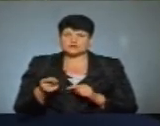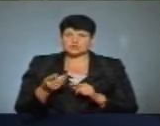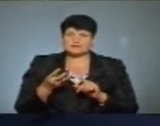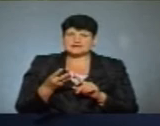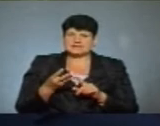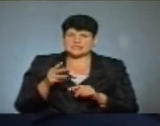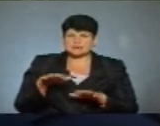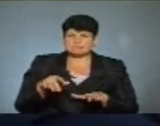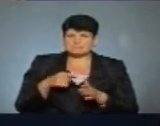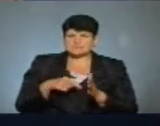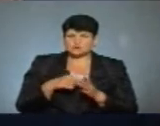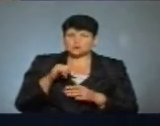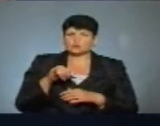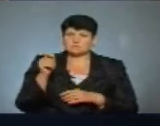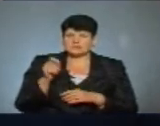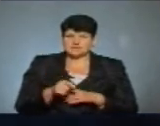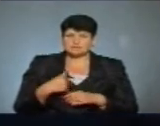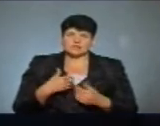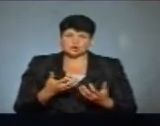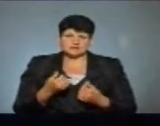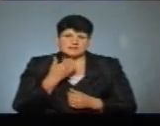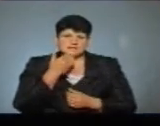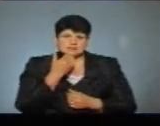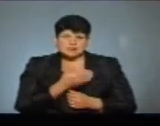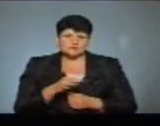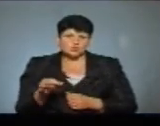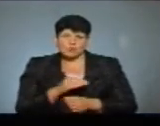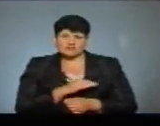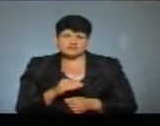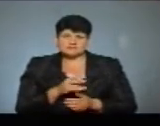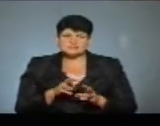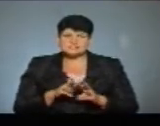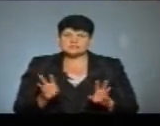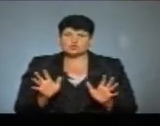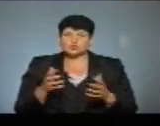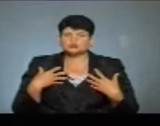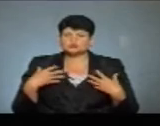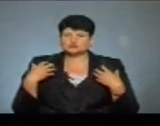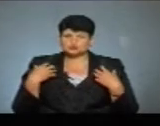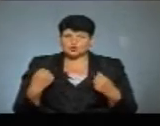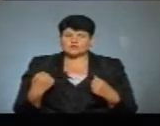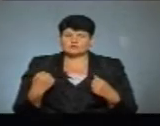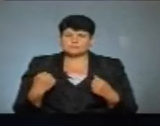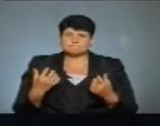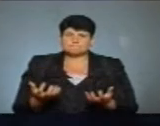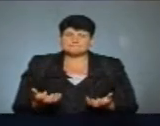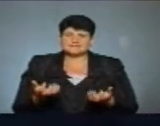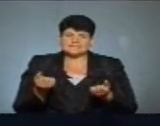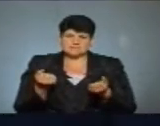куди приїхали. Ми отримали запит, офіційний запит з Міністерства охорони здоров'я підтримати